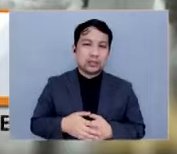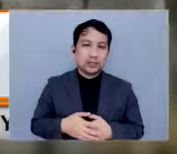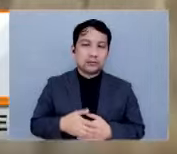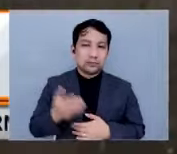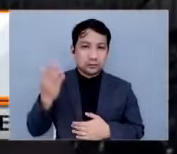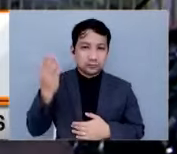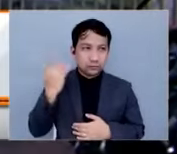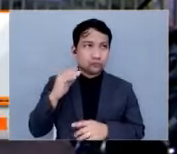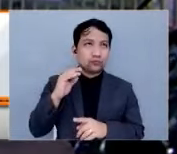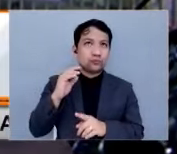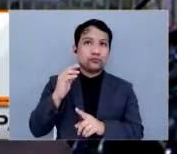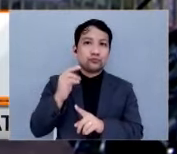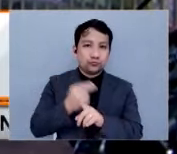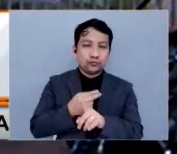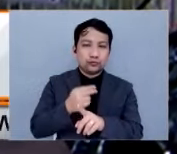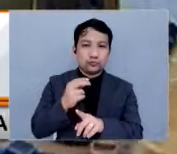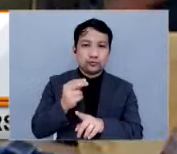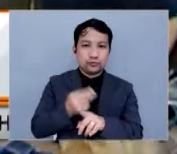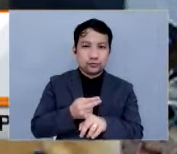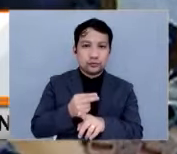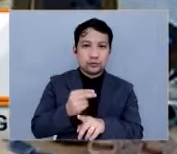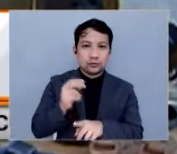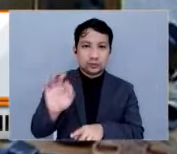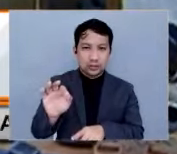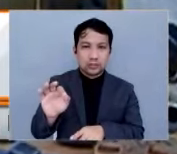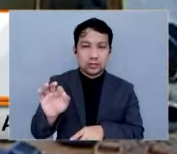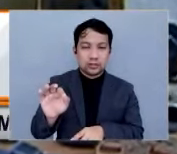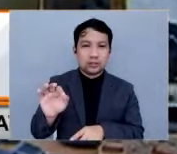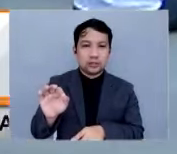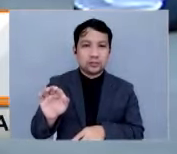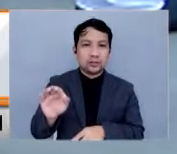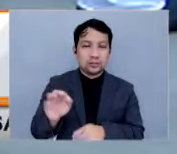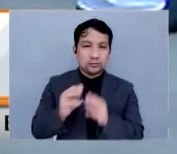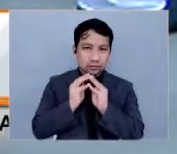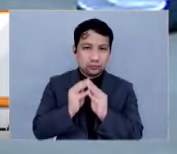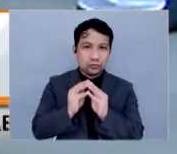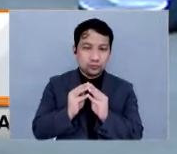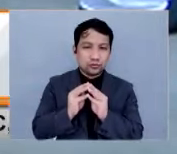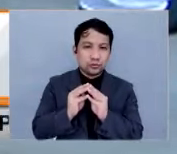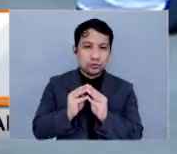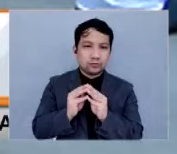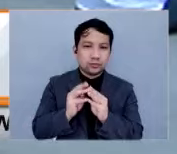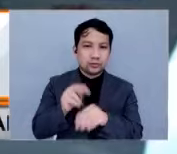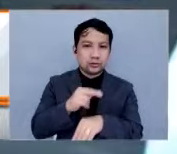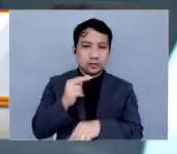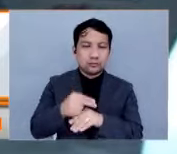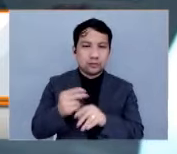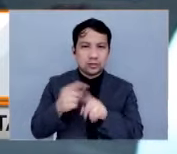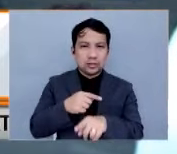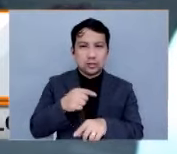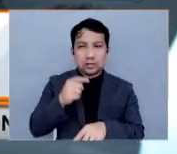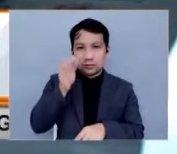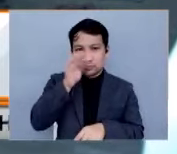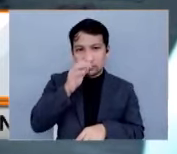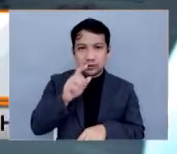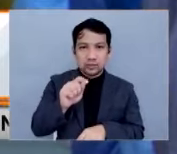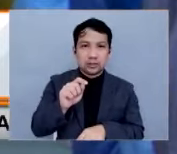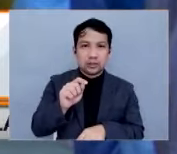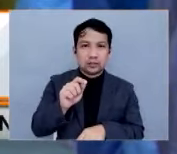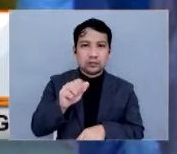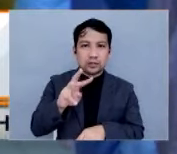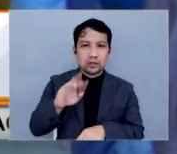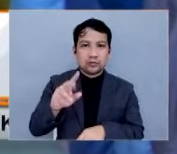9. Ayon sa National Commission on Muslim Filipinos, galing Tawi-Tawi ang Pinoy at kasama sa listahan ng